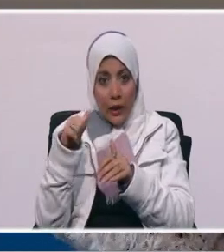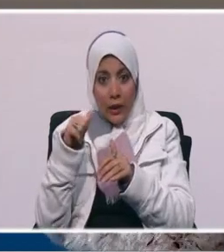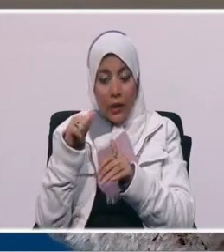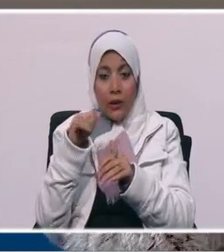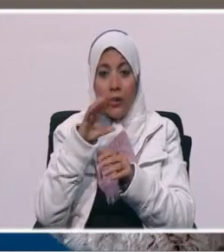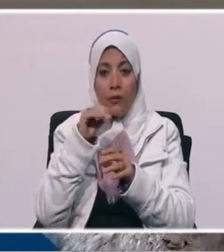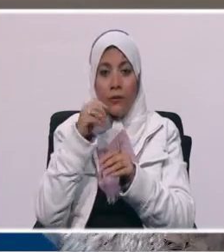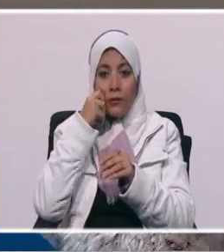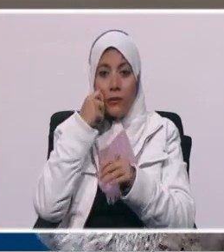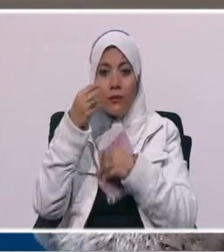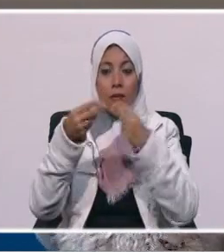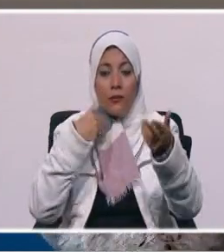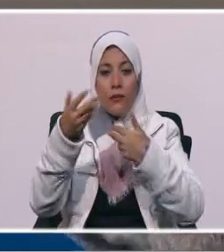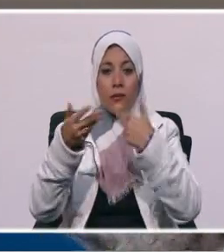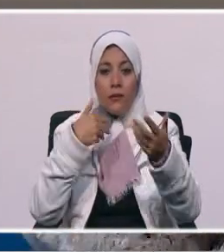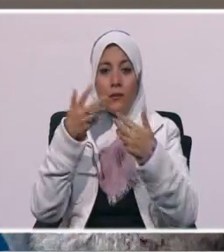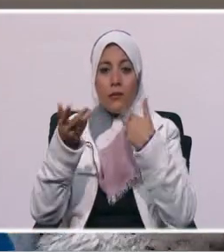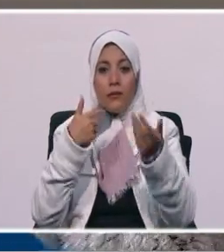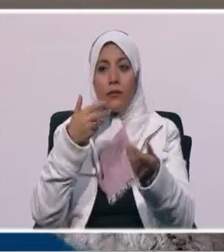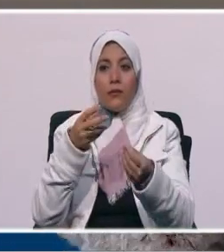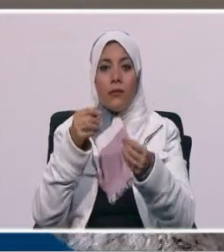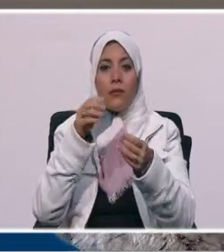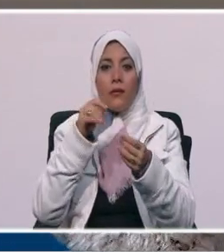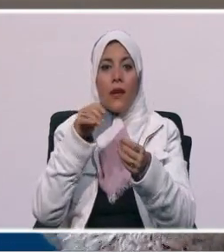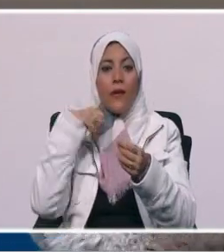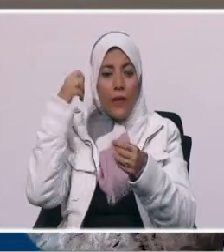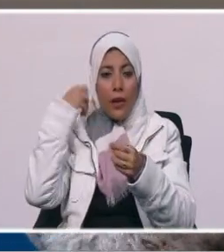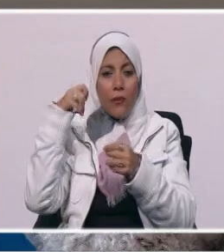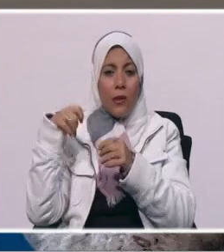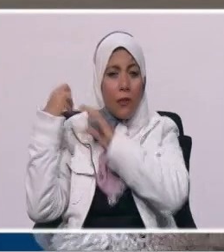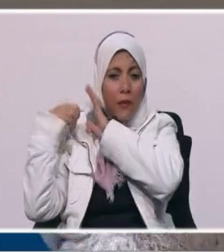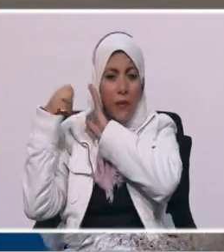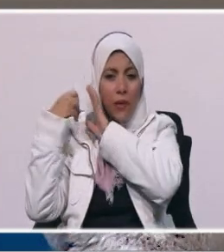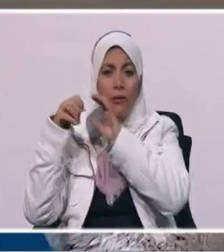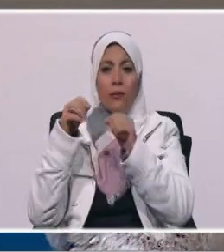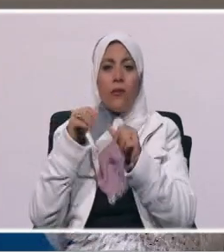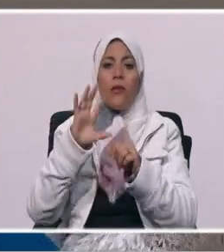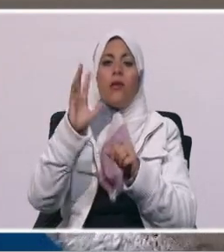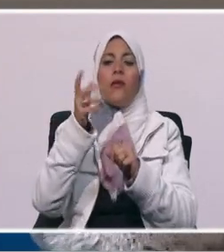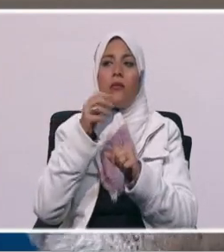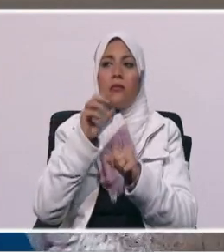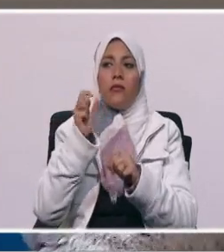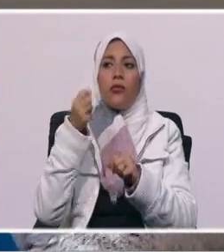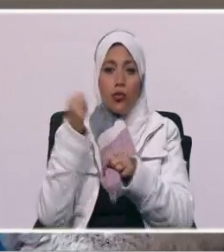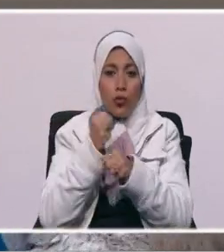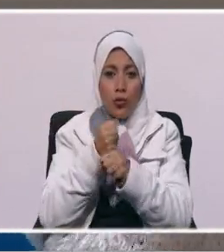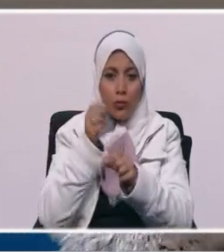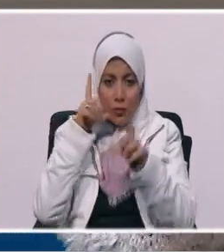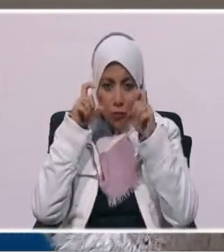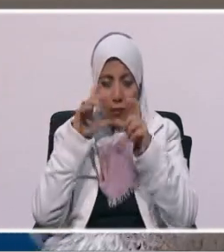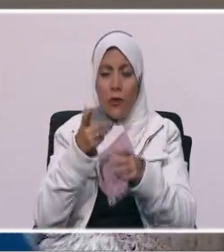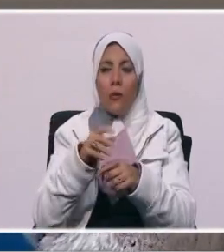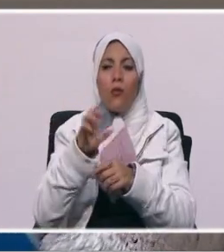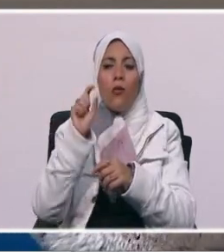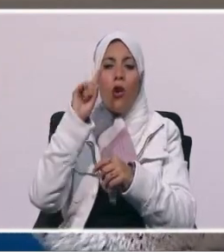صدى للحاجات اللي بتتعرض، فيلم او 5 حلقات صورناهم في 10 ايام، كان ليهم واقع ووراهم